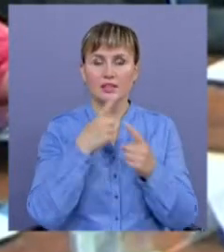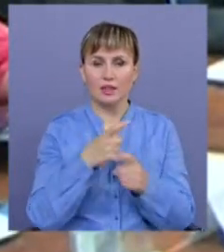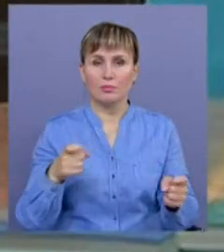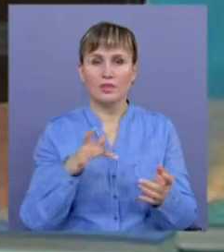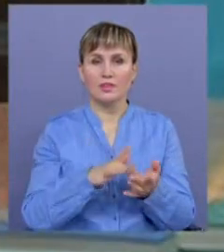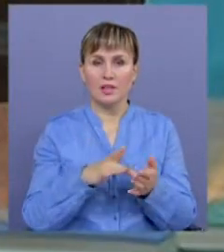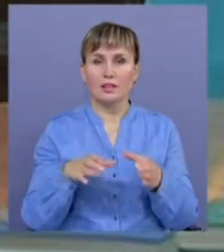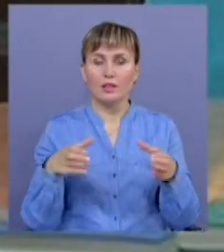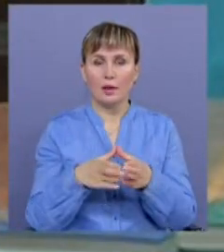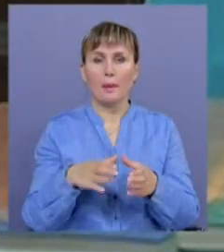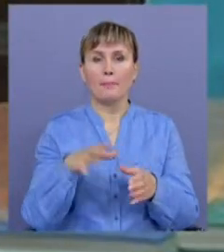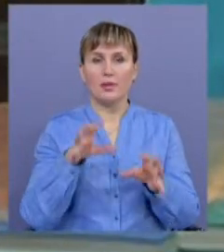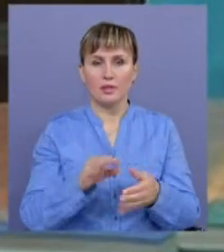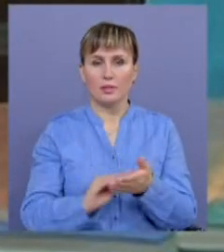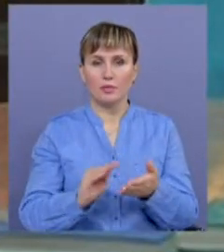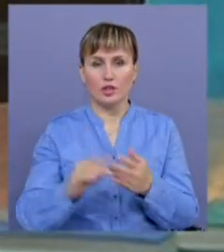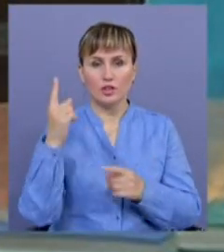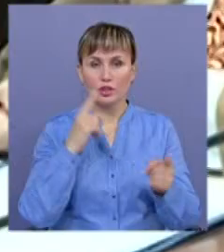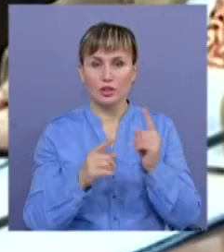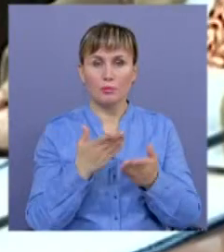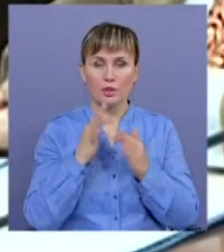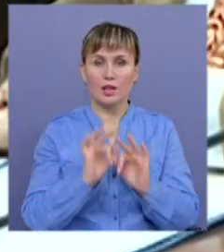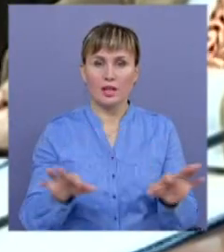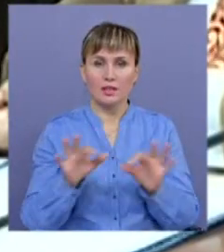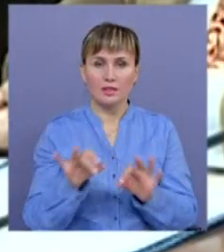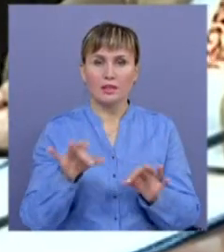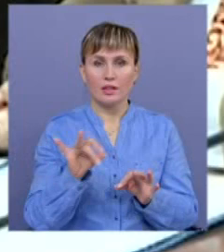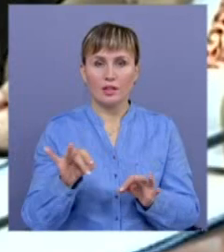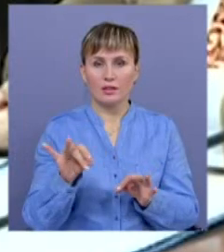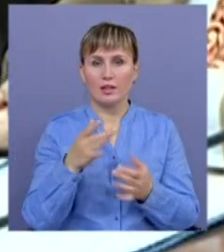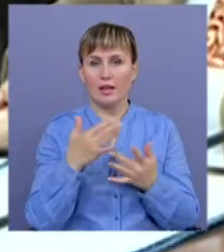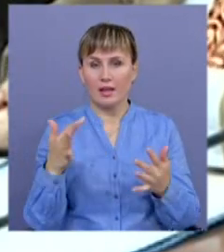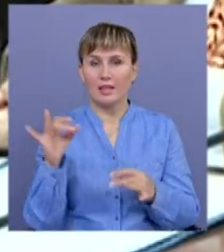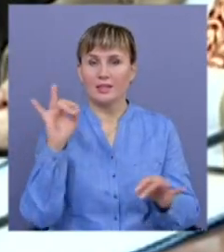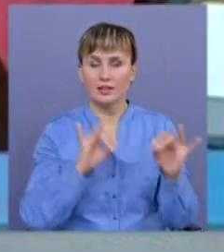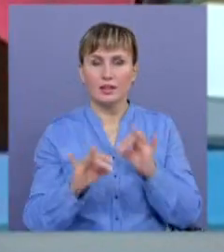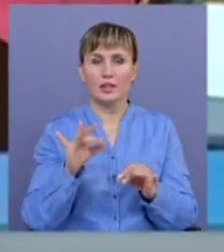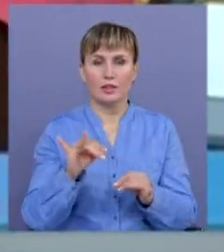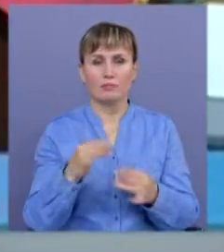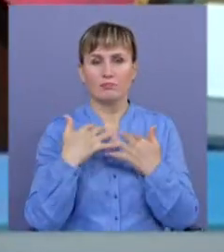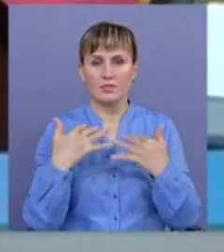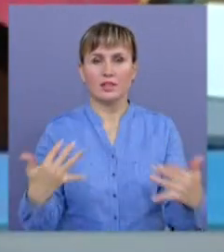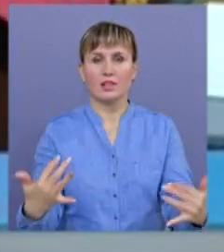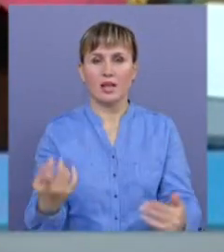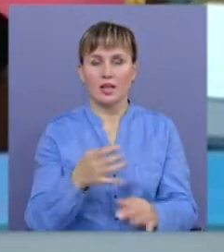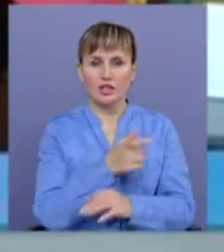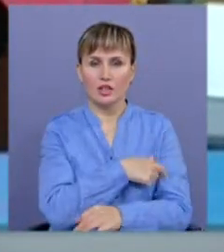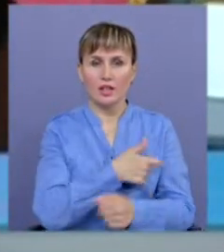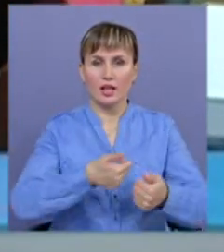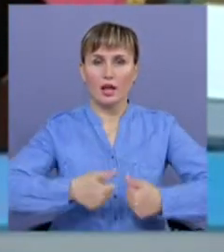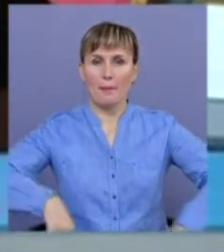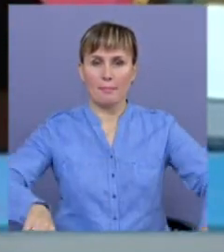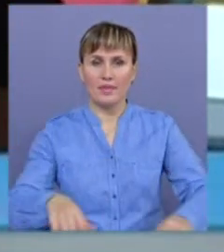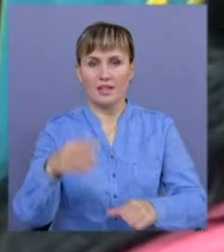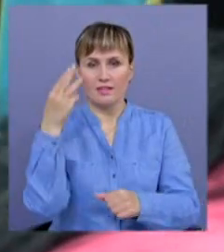Центре избиркоме, президент написал сочинение, прочитал рассказ из сборника Шерхана Муртазы и публично выступил перед членами комиссии о